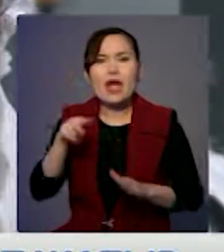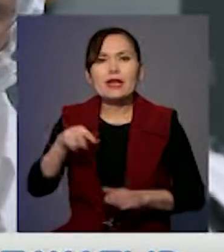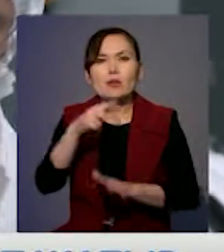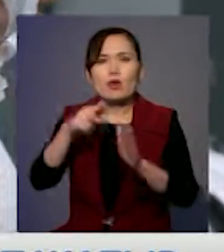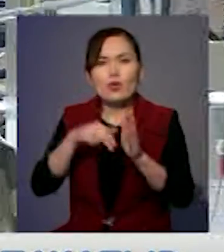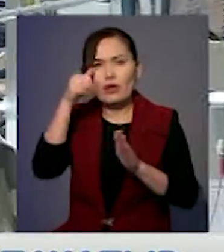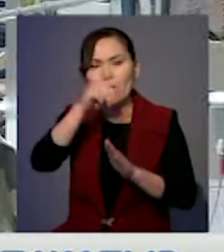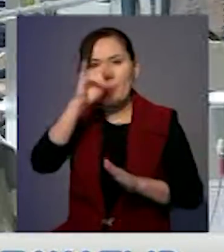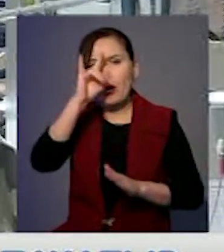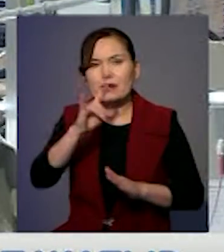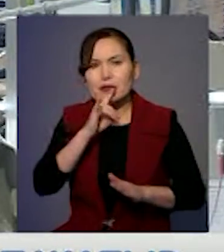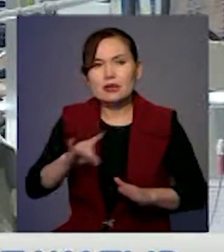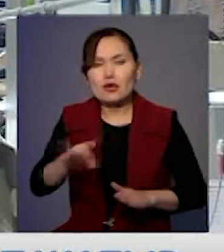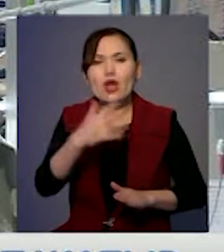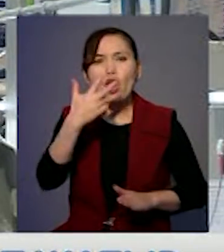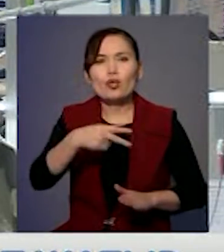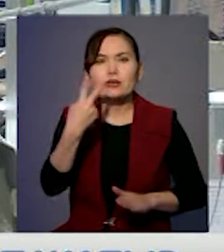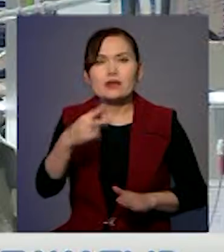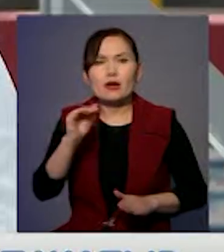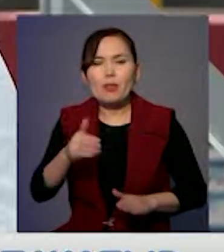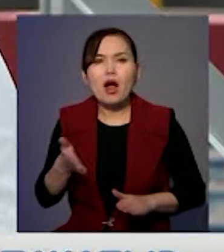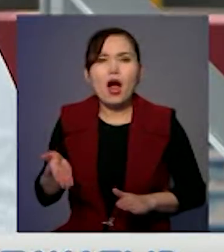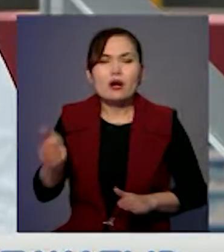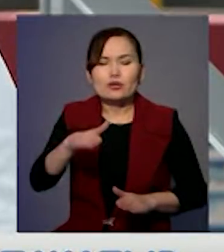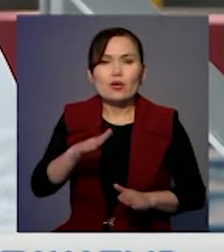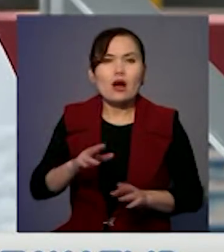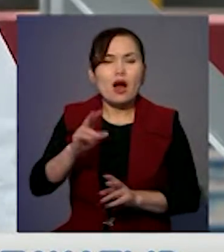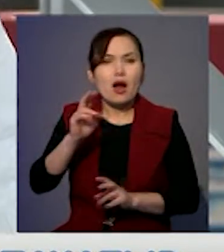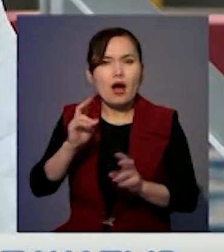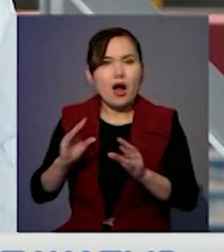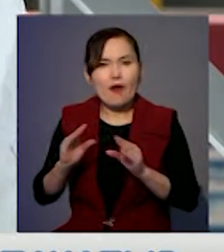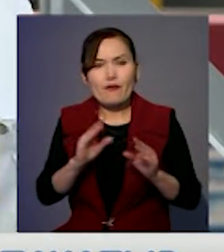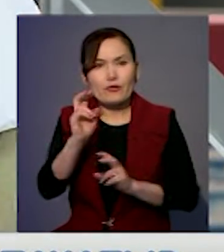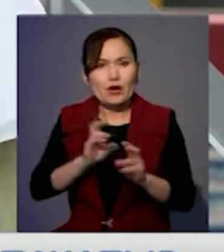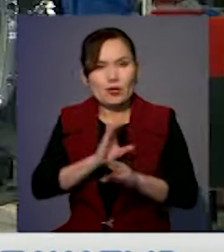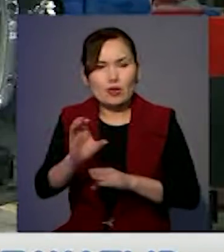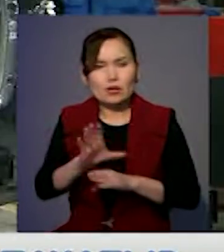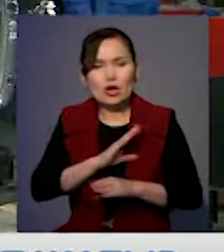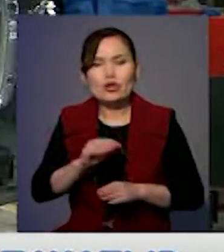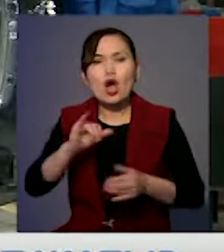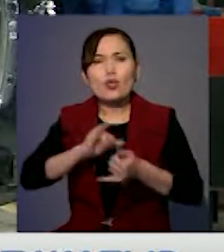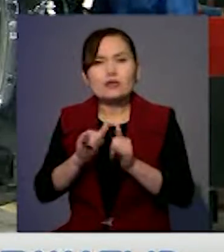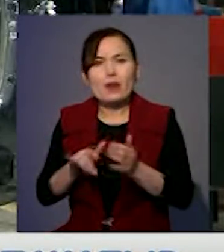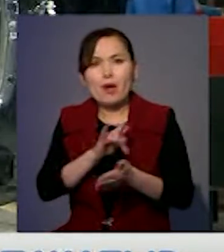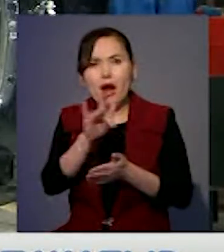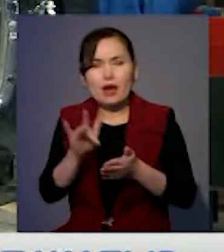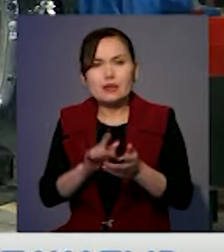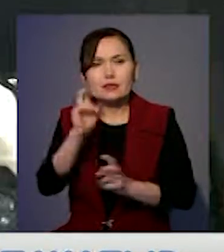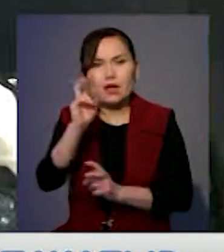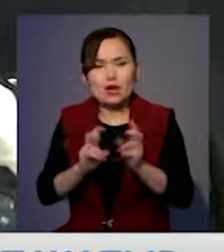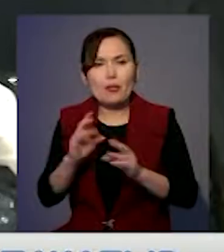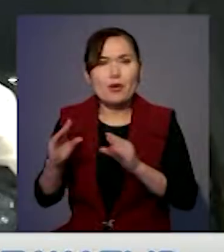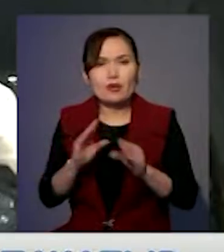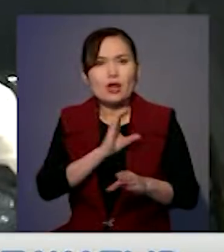жылы елде 32 мың автокөлік шығарылыпты. Осының тең жартысынан астамы өскемендік автозауыт үлесінде. Мұндай жетекші